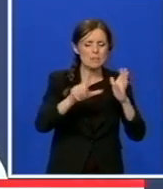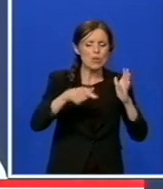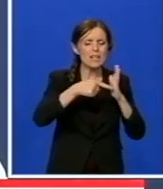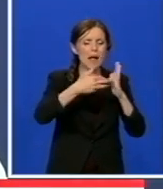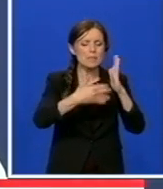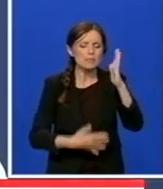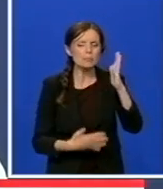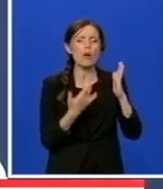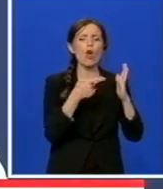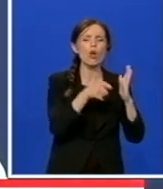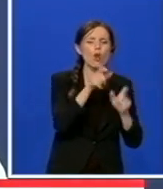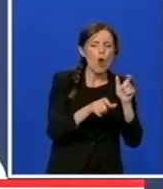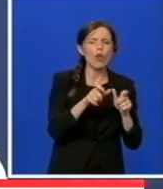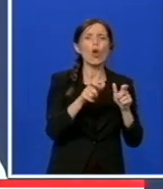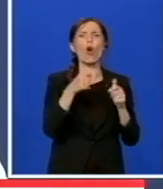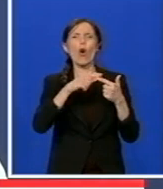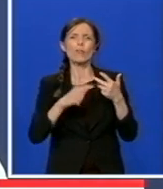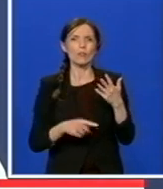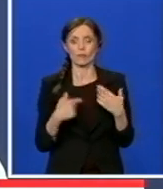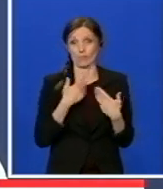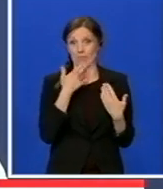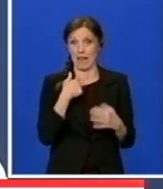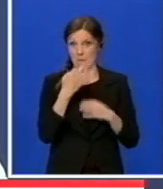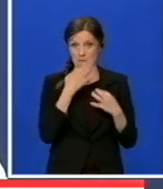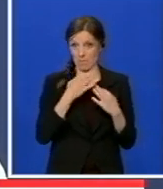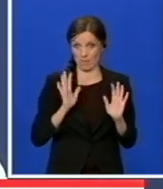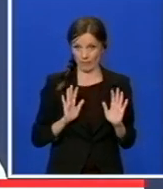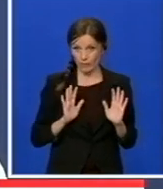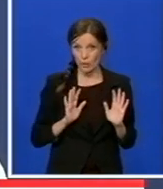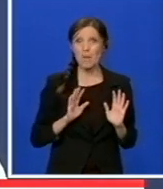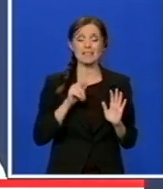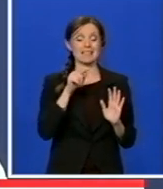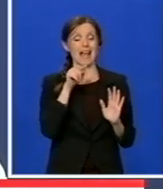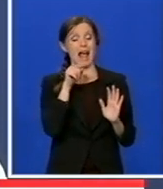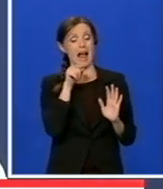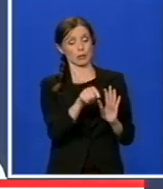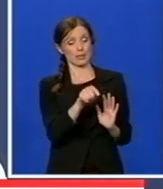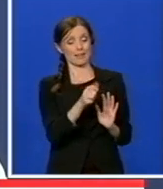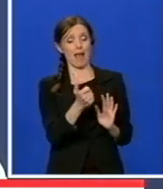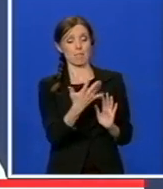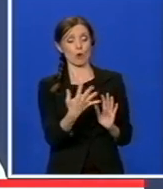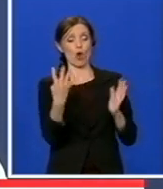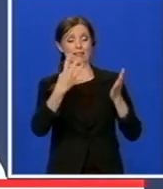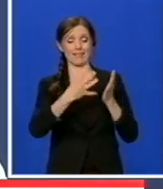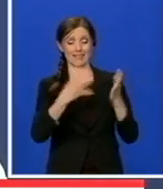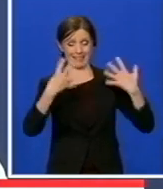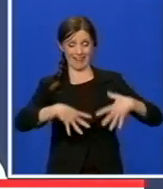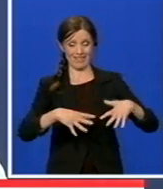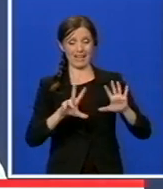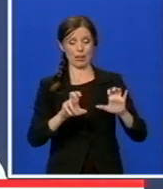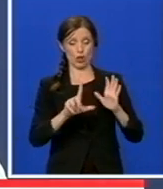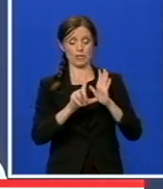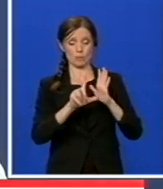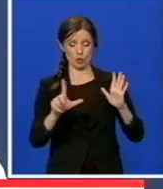kada je u pitanju datum, ono što je sigurno jeste da je to broj uzoraka koji su na današnji dan